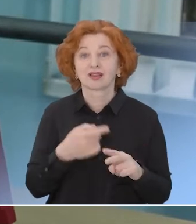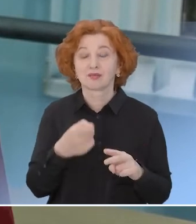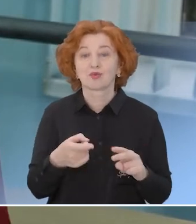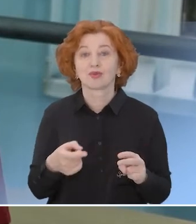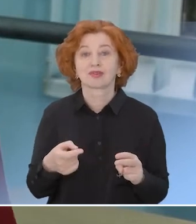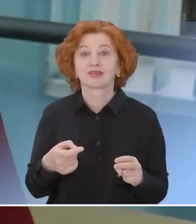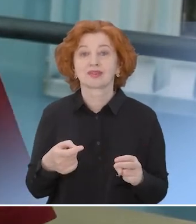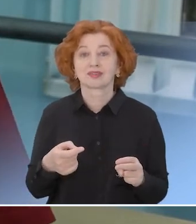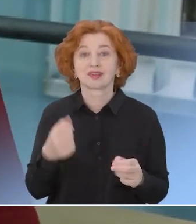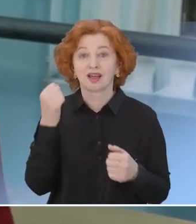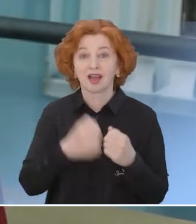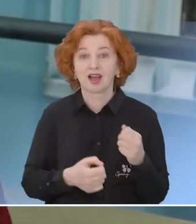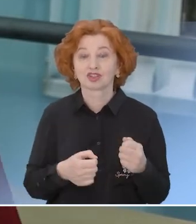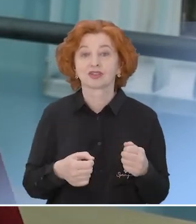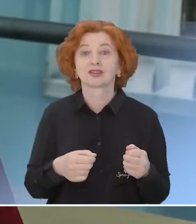а